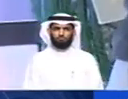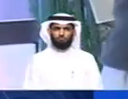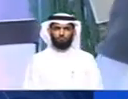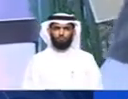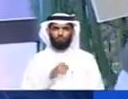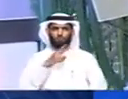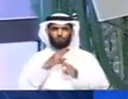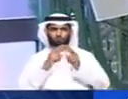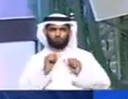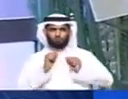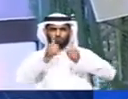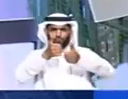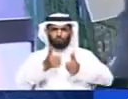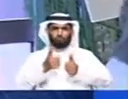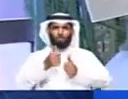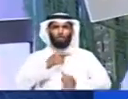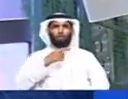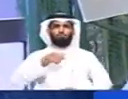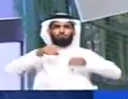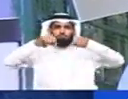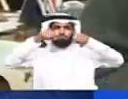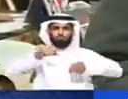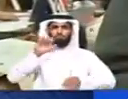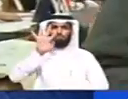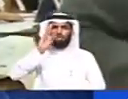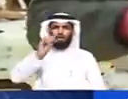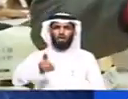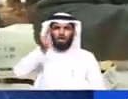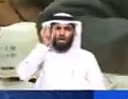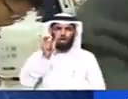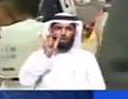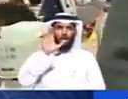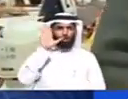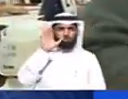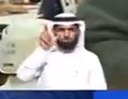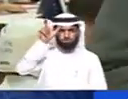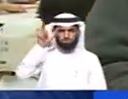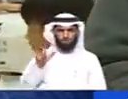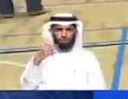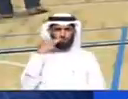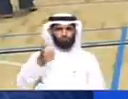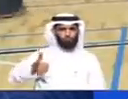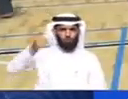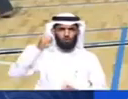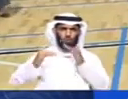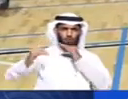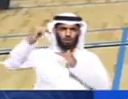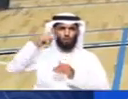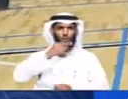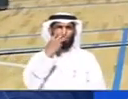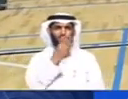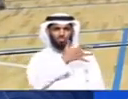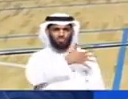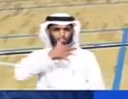وشاركت الكويت بوفد ترأسه السيد شيهان فيصل المسلم، وضم لاعبا من فئة الكبار وثلاثة لاعبين من فئة